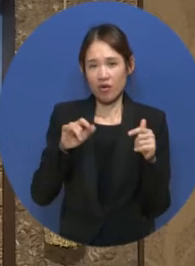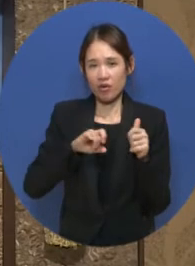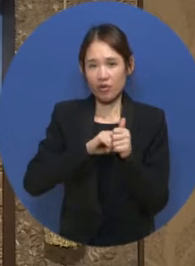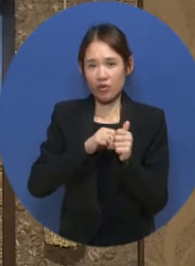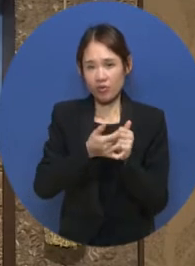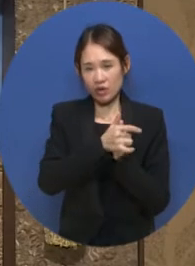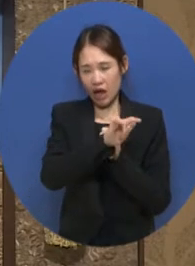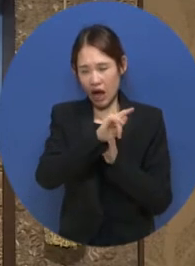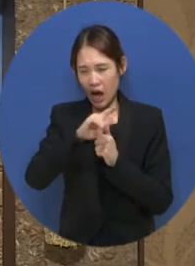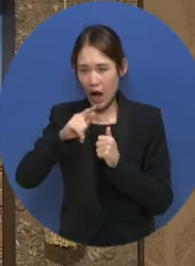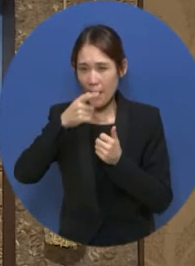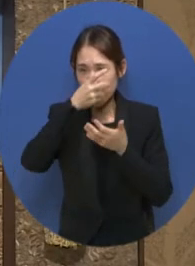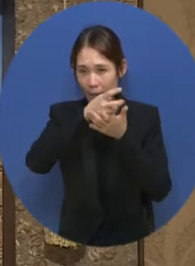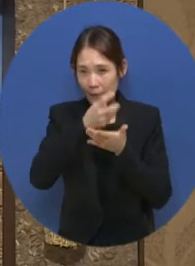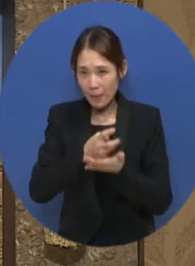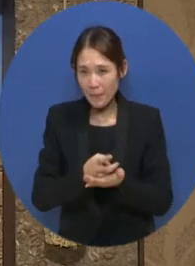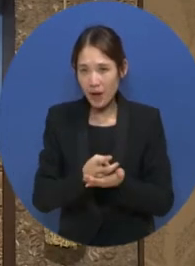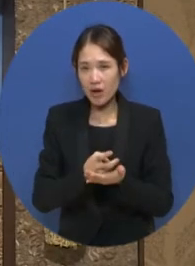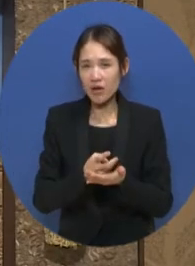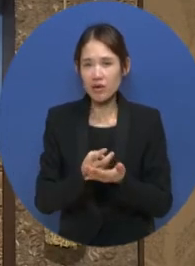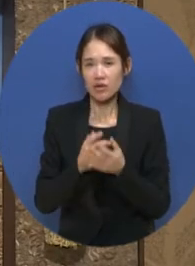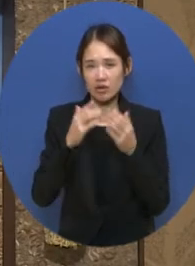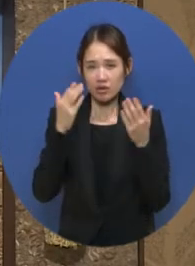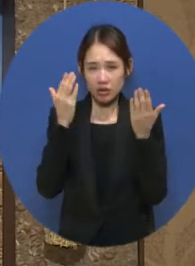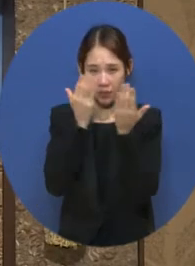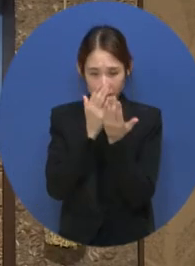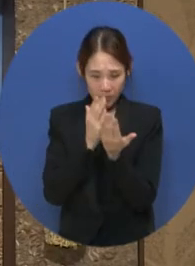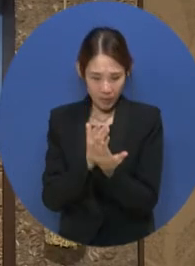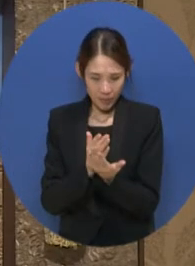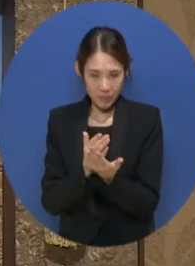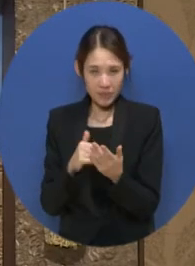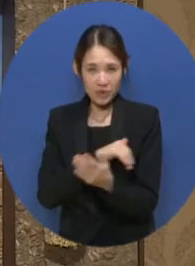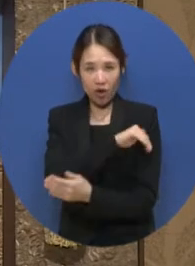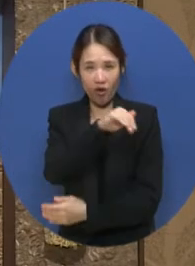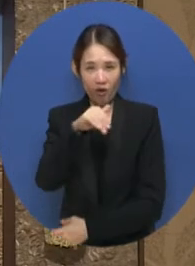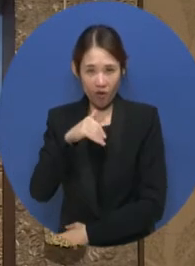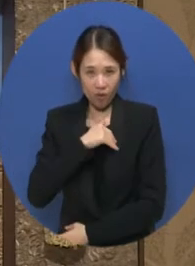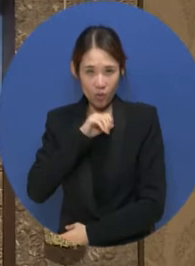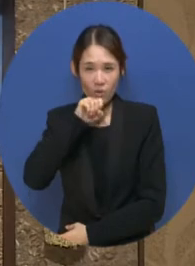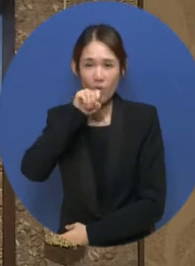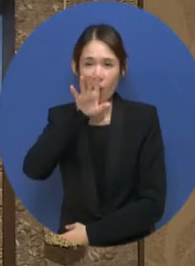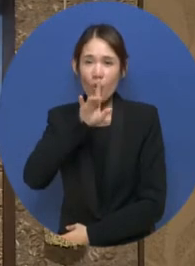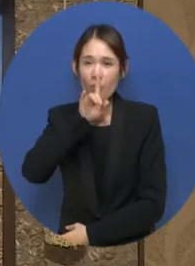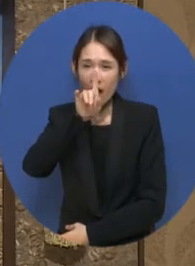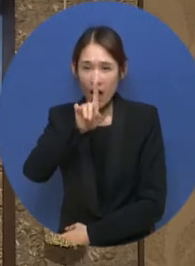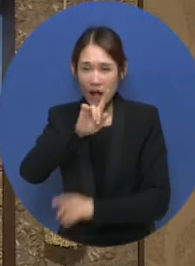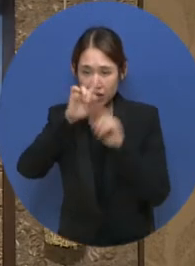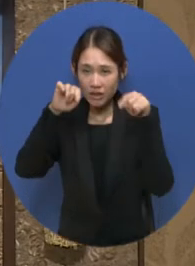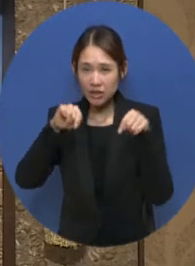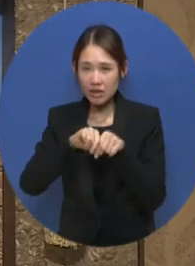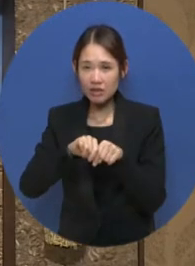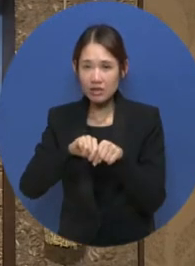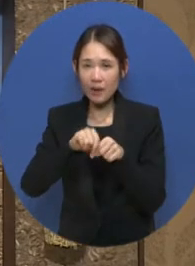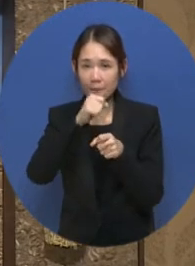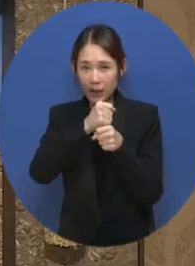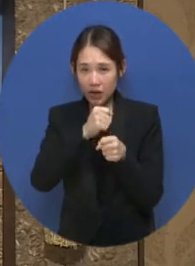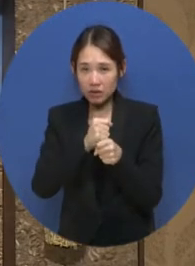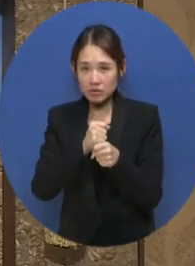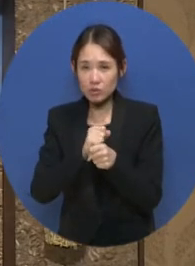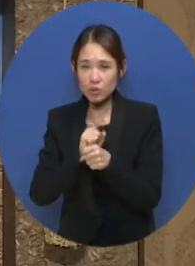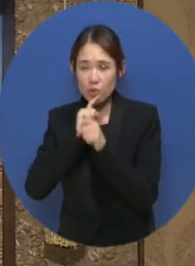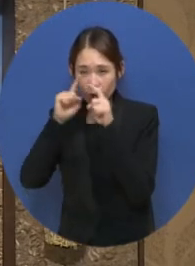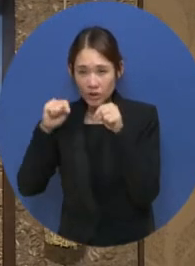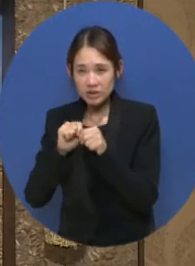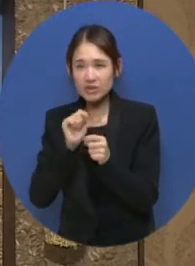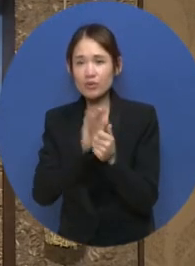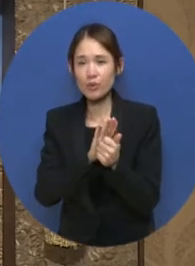법률 들을 적용을 해서 그때그때 맞게 이제 저희가 이제 뭐 고발장 이라든지 고 쌍을 쓰는데 지원을